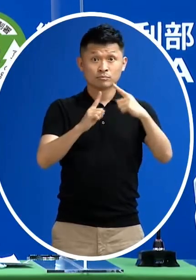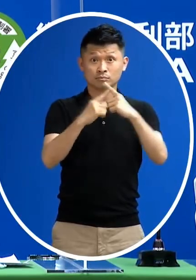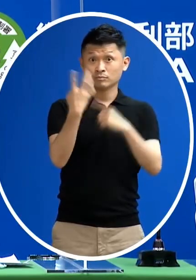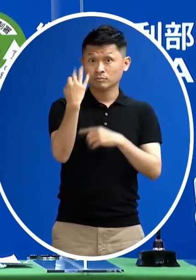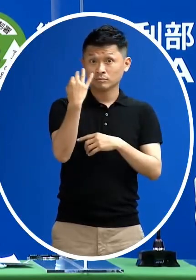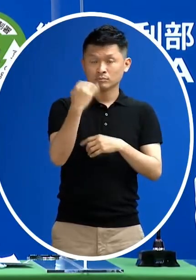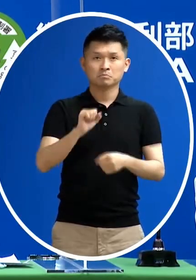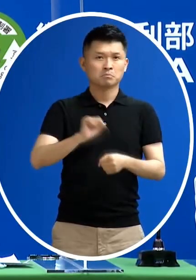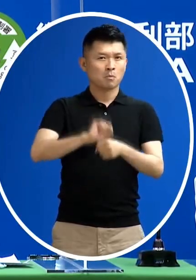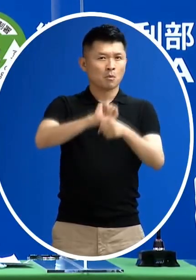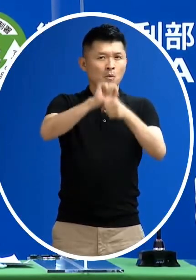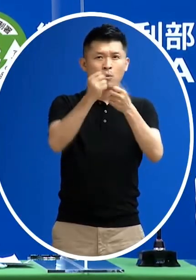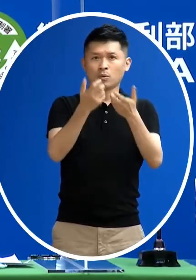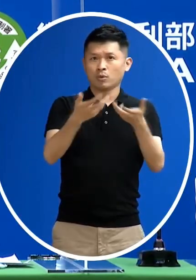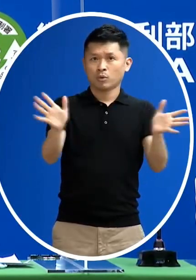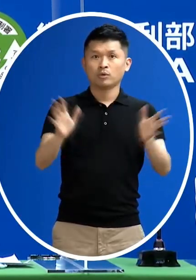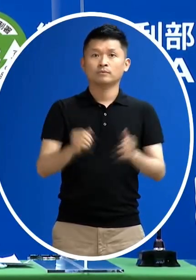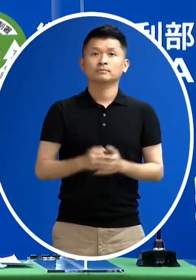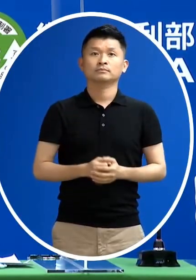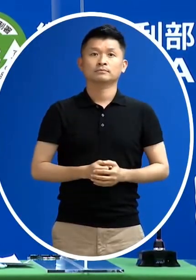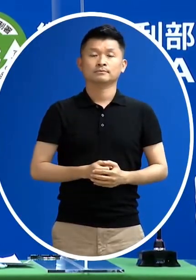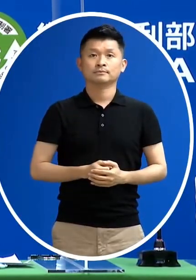间个案数增加了很多哈。